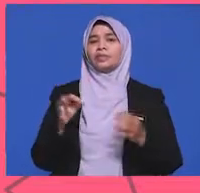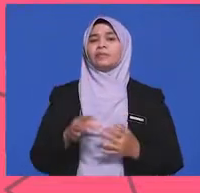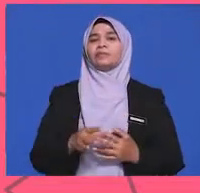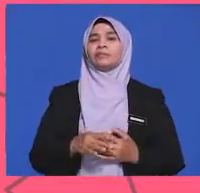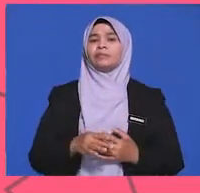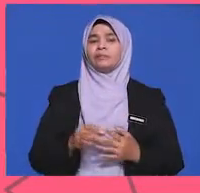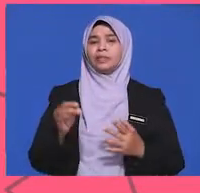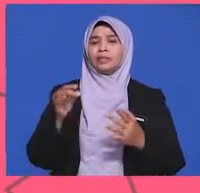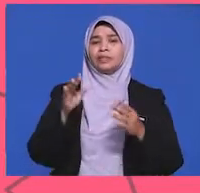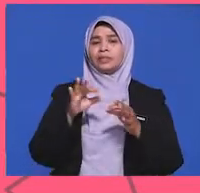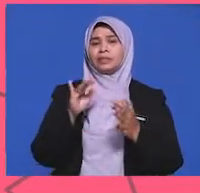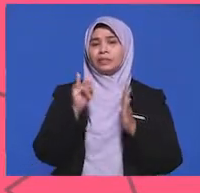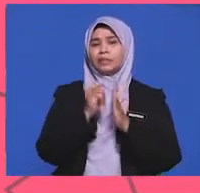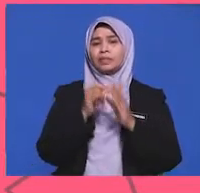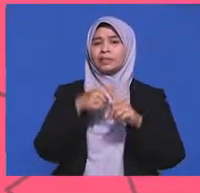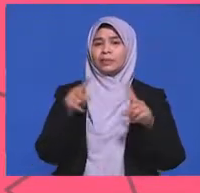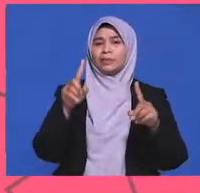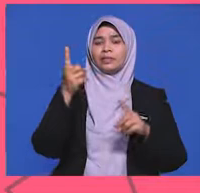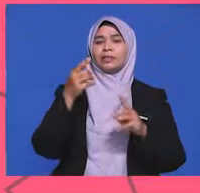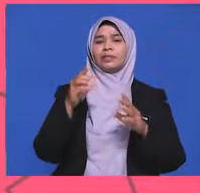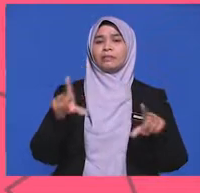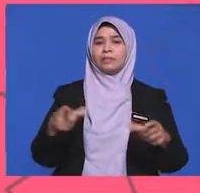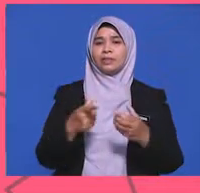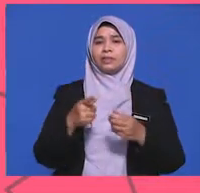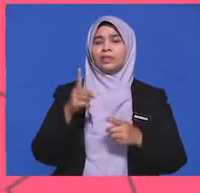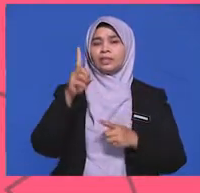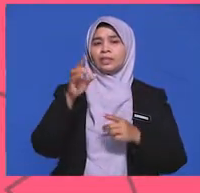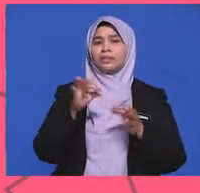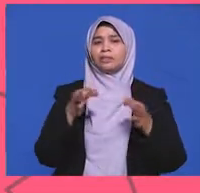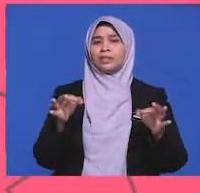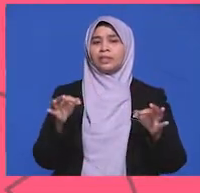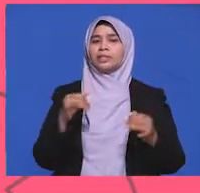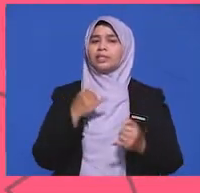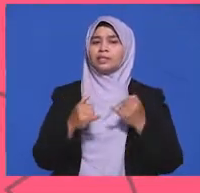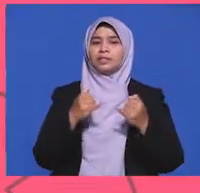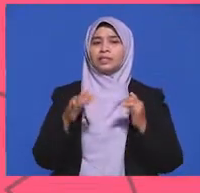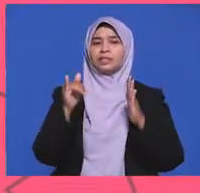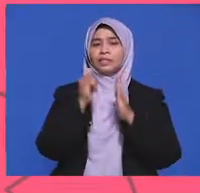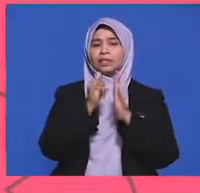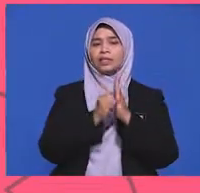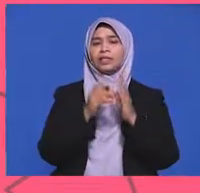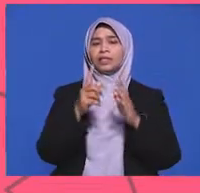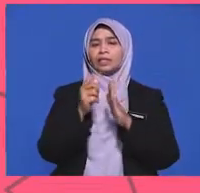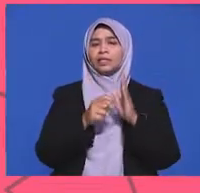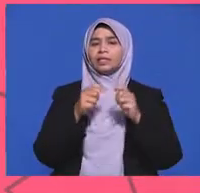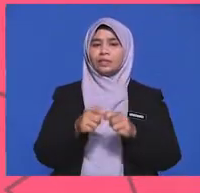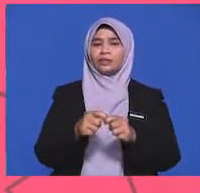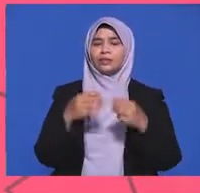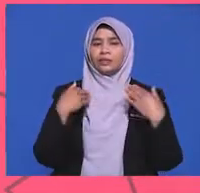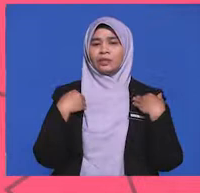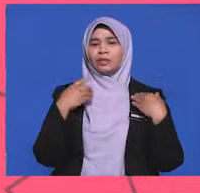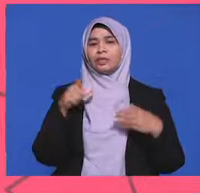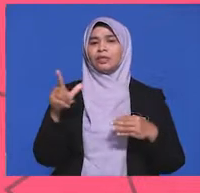syarat. Tetapi hanya melaksanakan satu pernyataan jika syarat